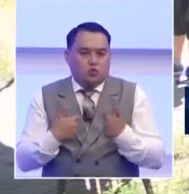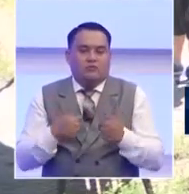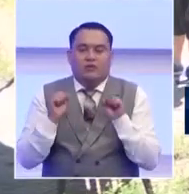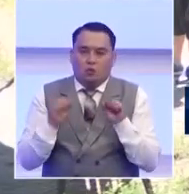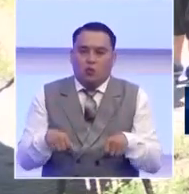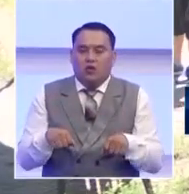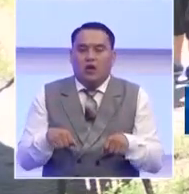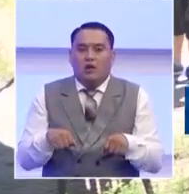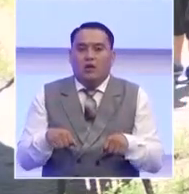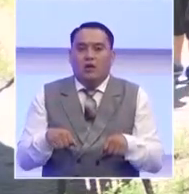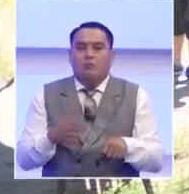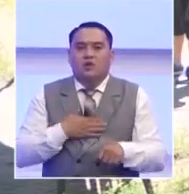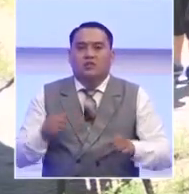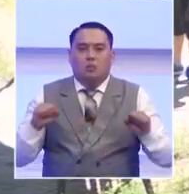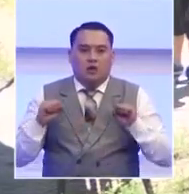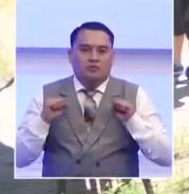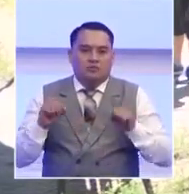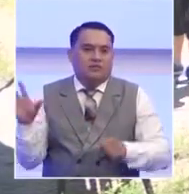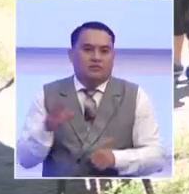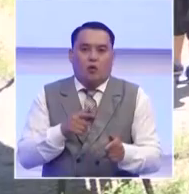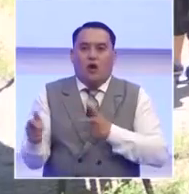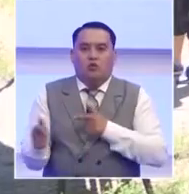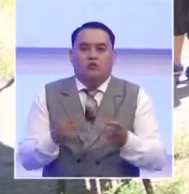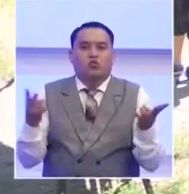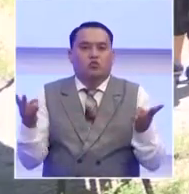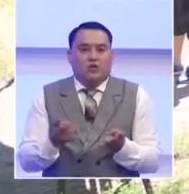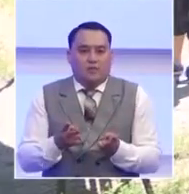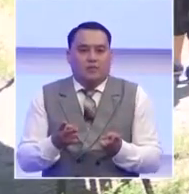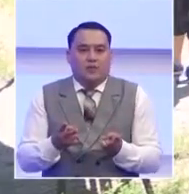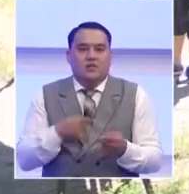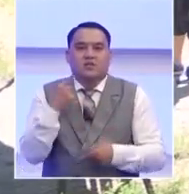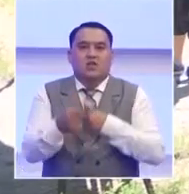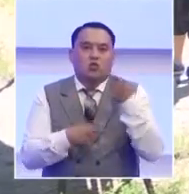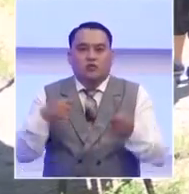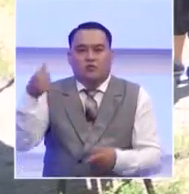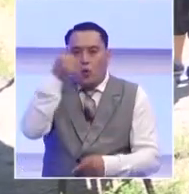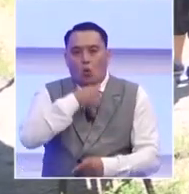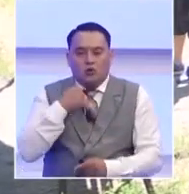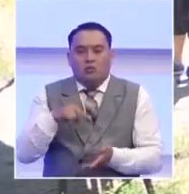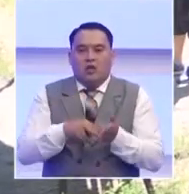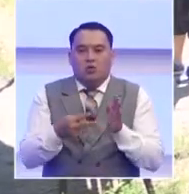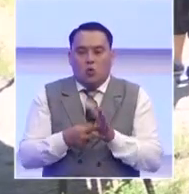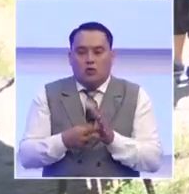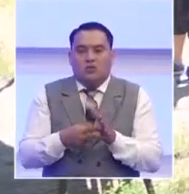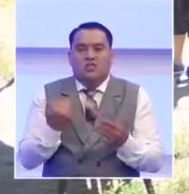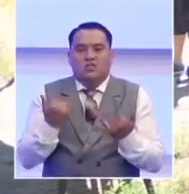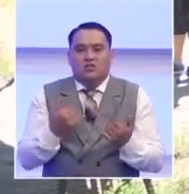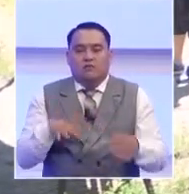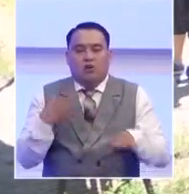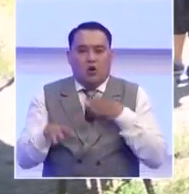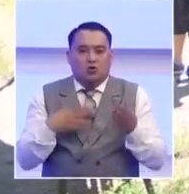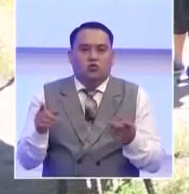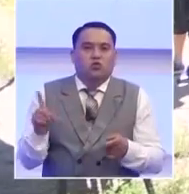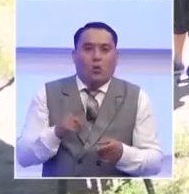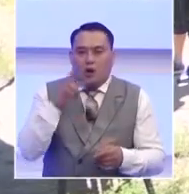сказать. Ну, мы спортсмены, мы всему должны быть готовы. На следующий год планируем сейчас отработать, чего не